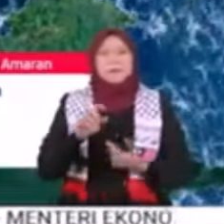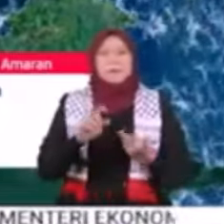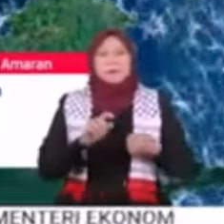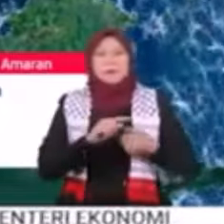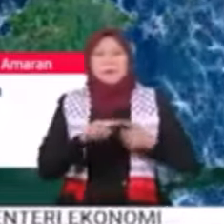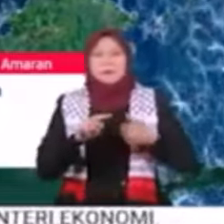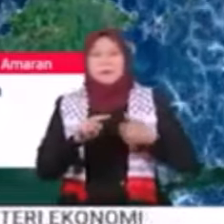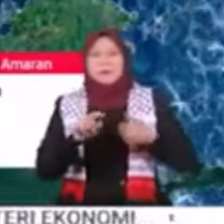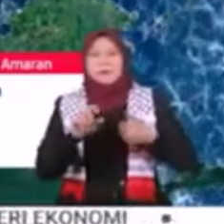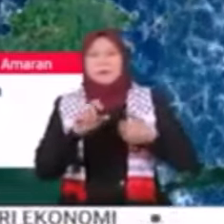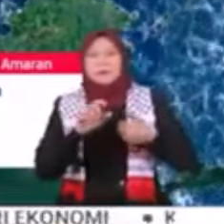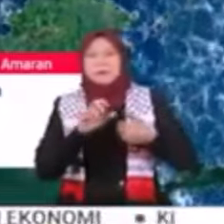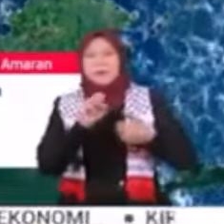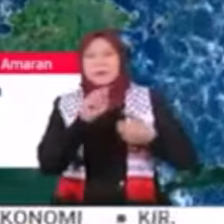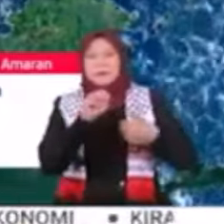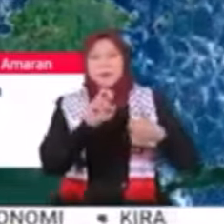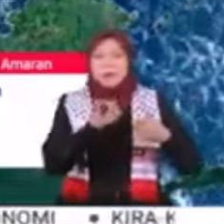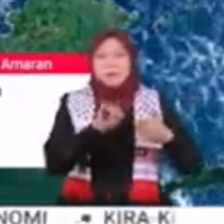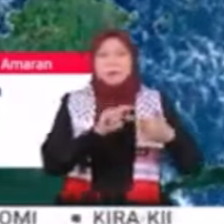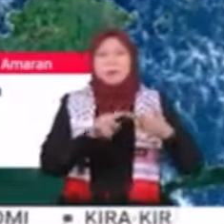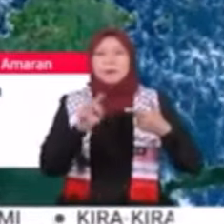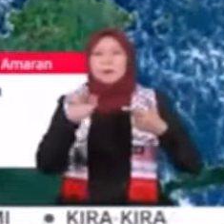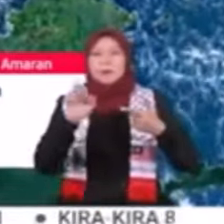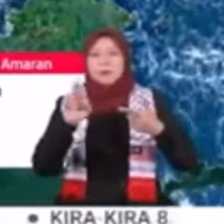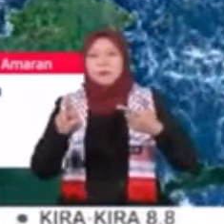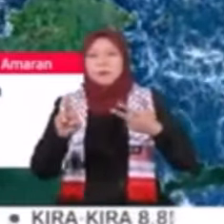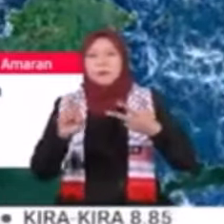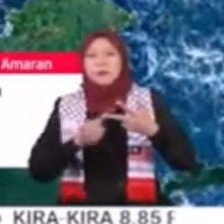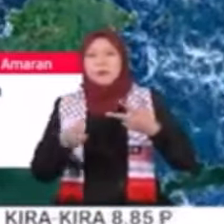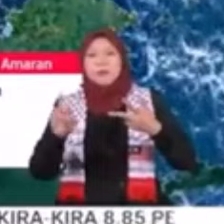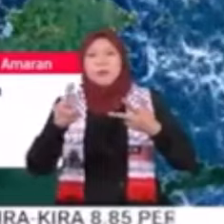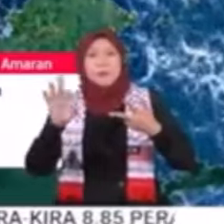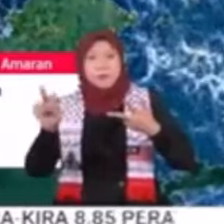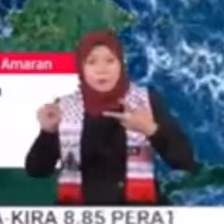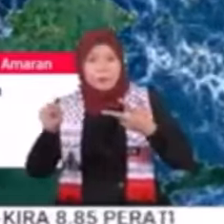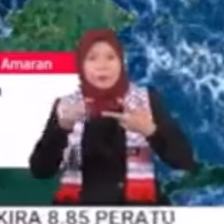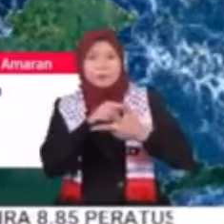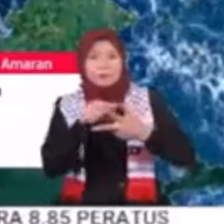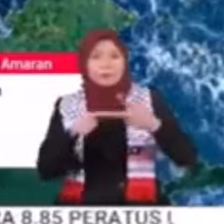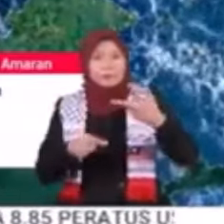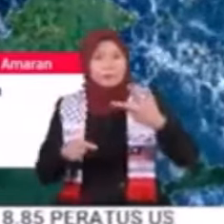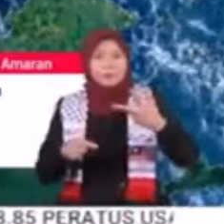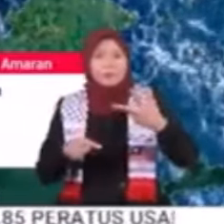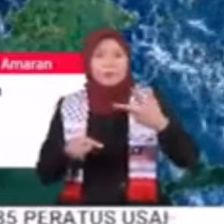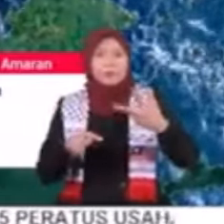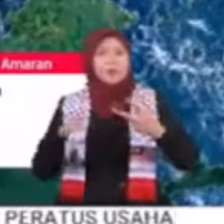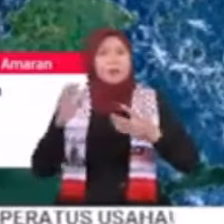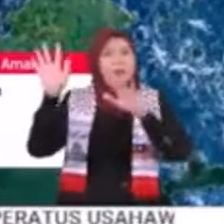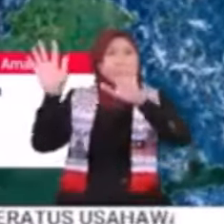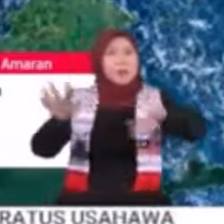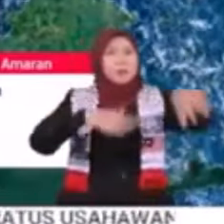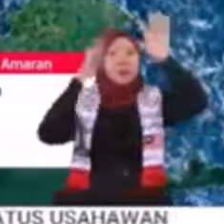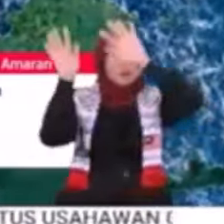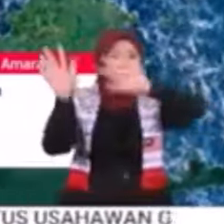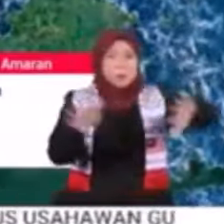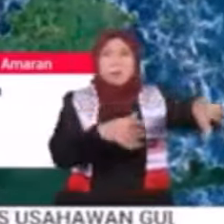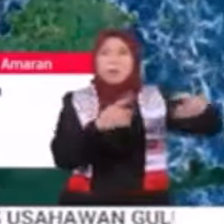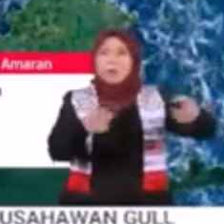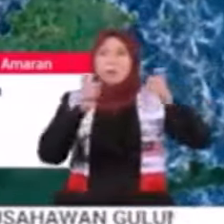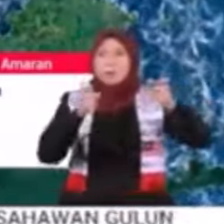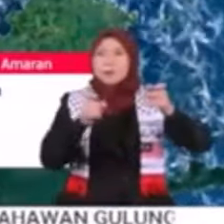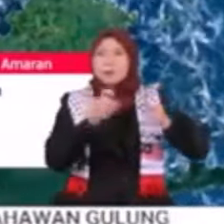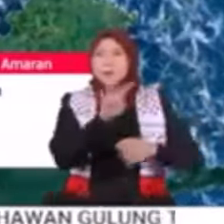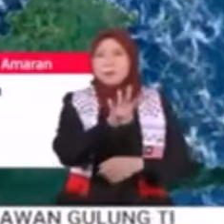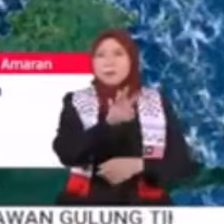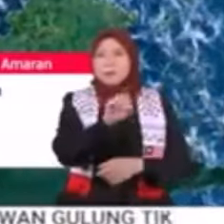Tioman, Kondor, Bungguran dan juga Reef North, kerana dalam tempoh ini angin akan bertiup dengan agak kencang